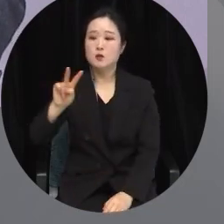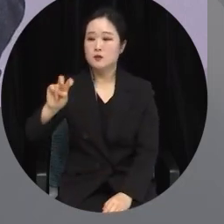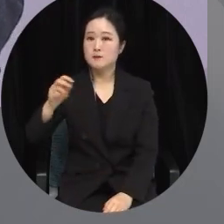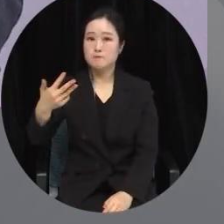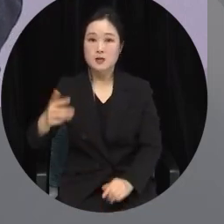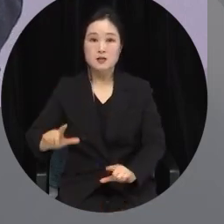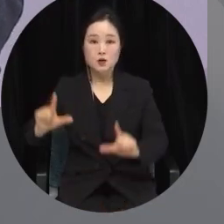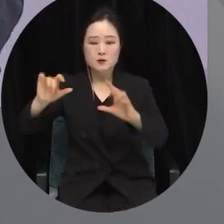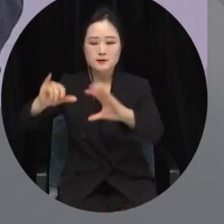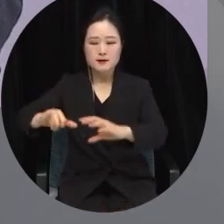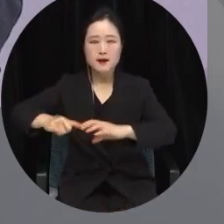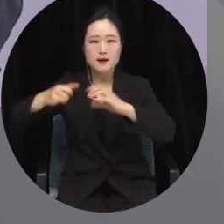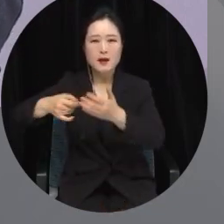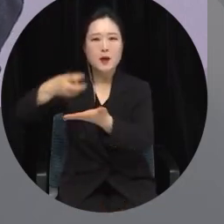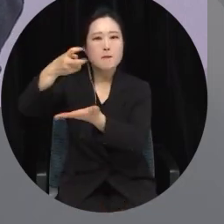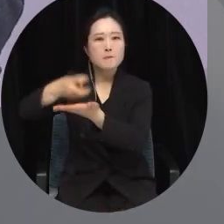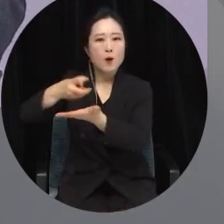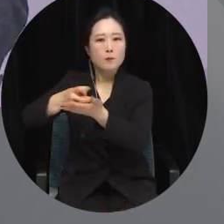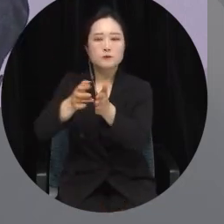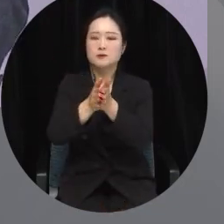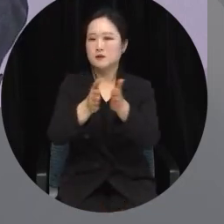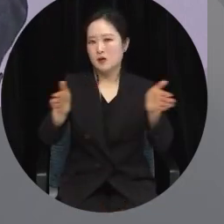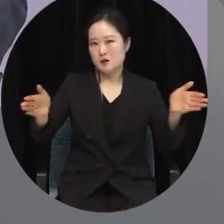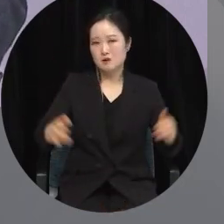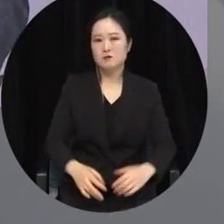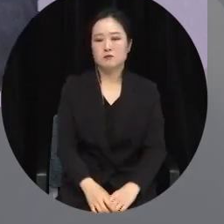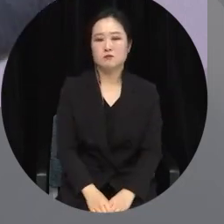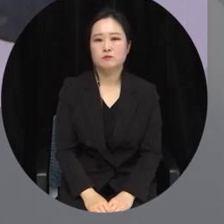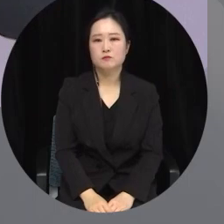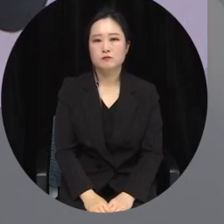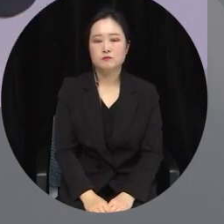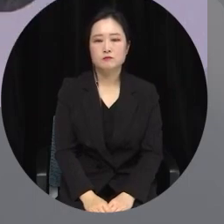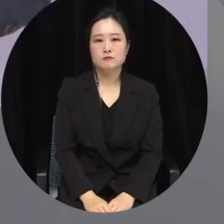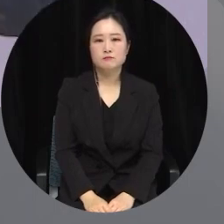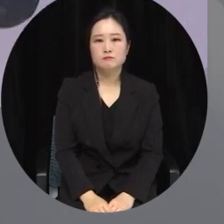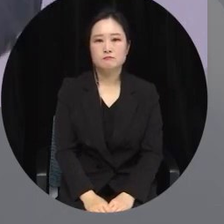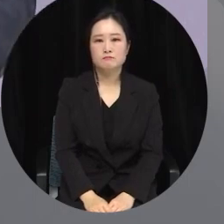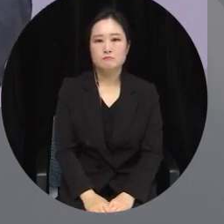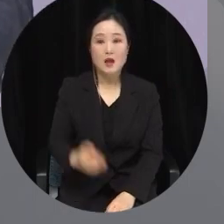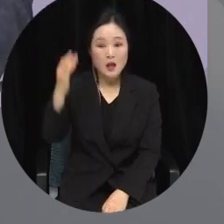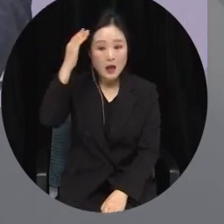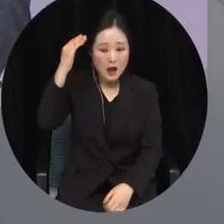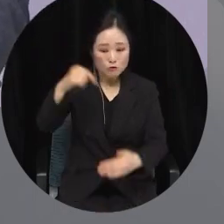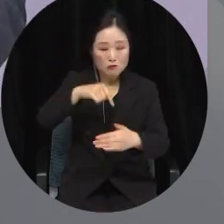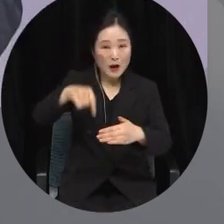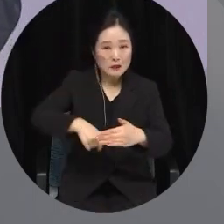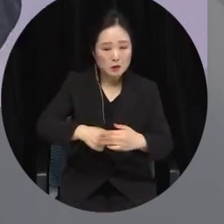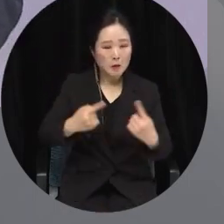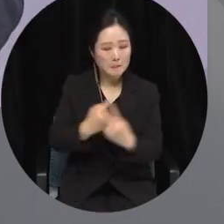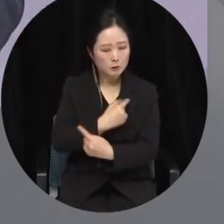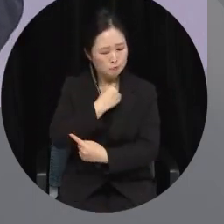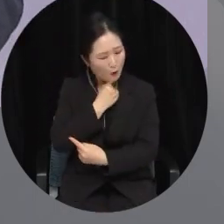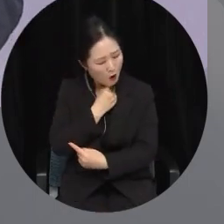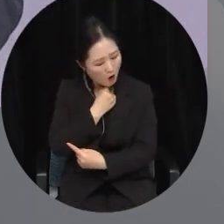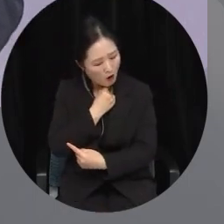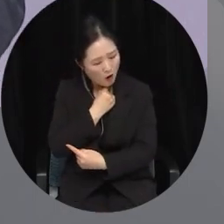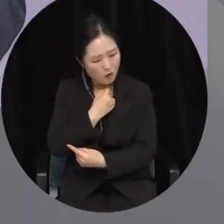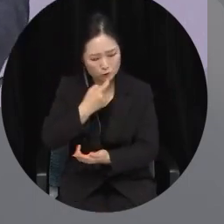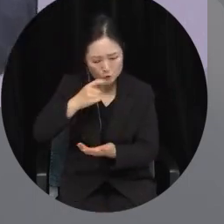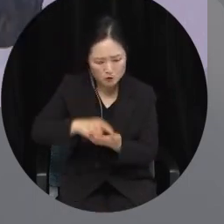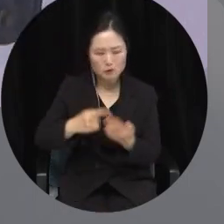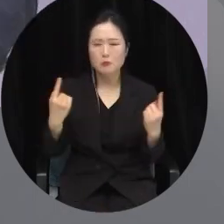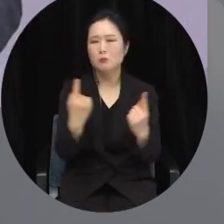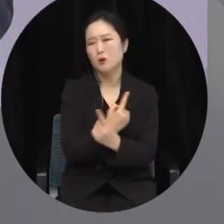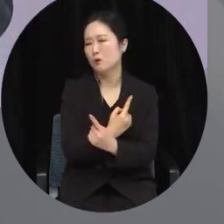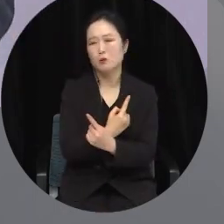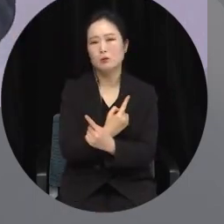법제화를 통해 시행이 되는데, 이러한 것은 우리가 바꾸자 한다고 쉽게 될 수 없는 것이기 때문에 이 점에